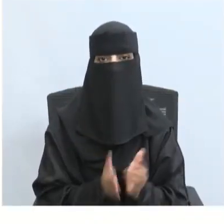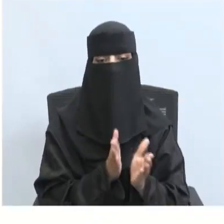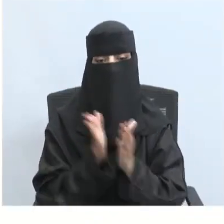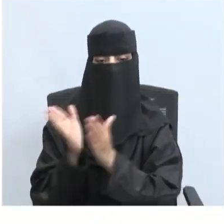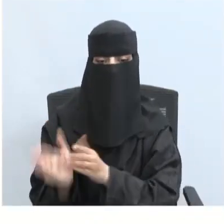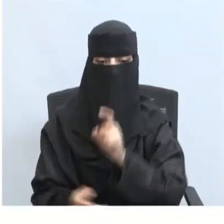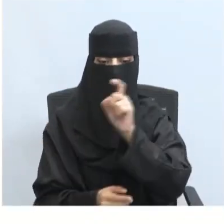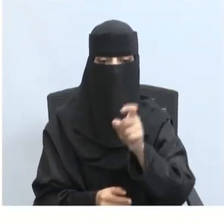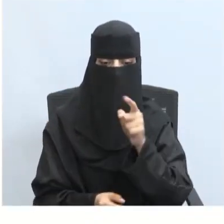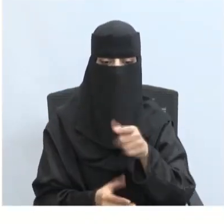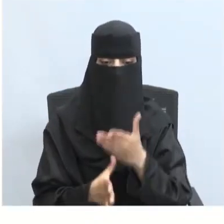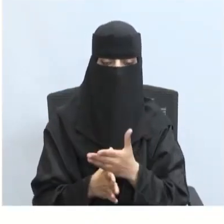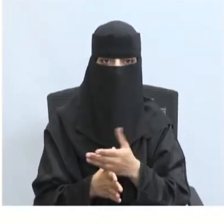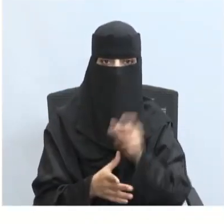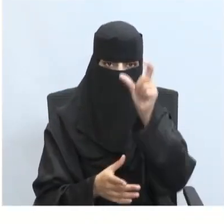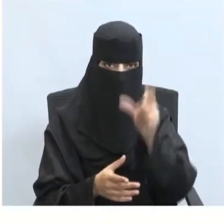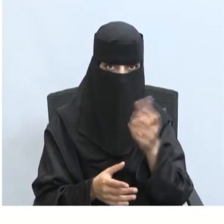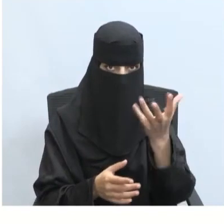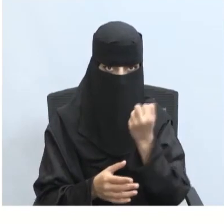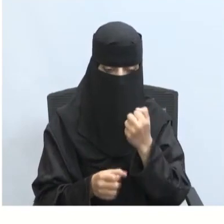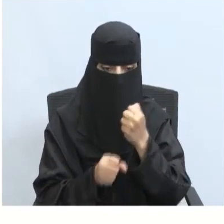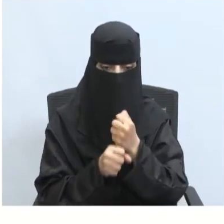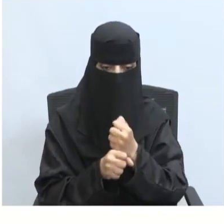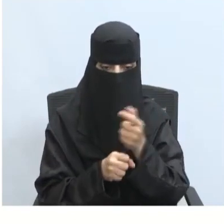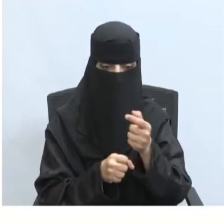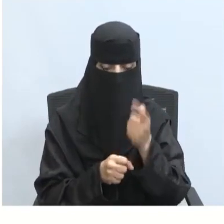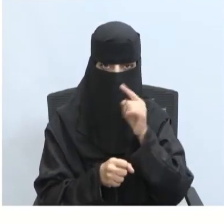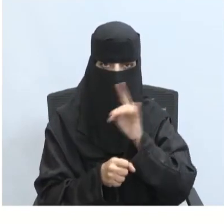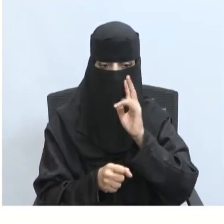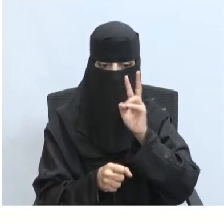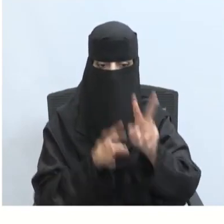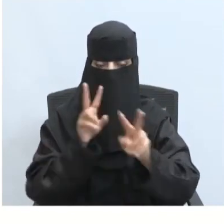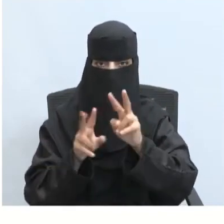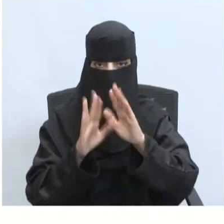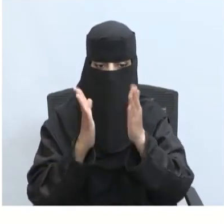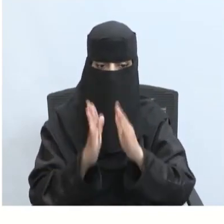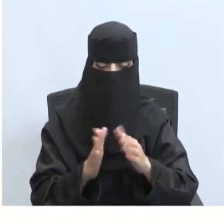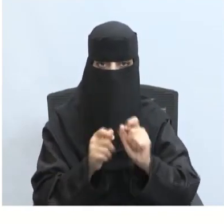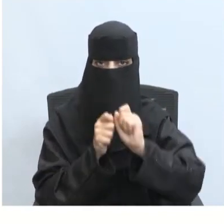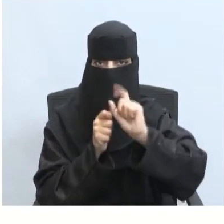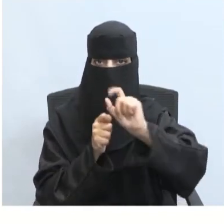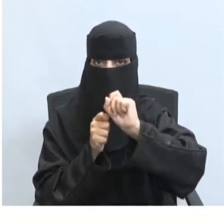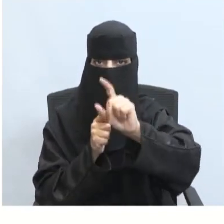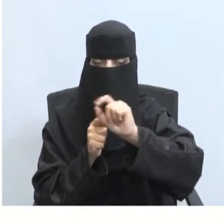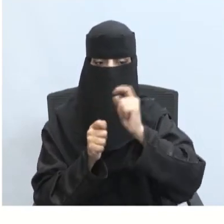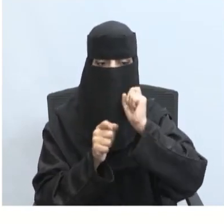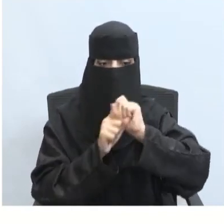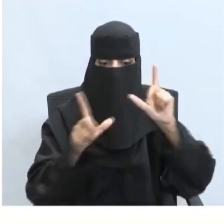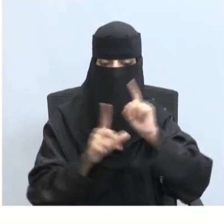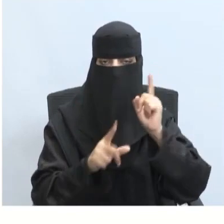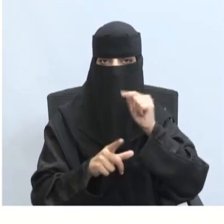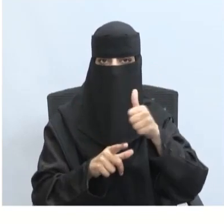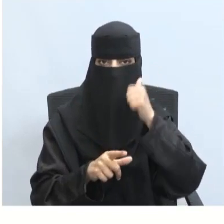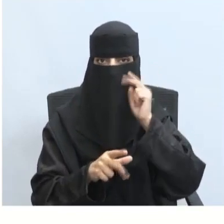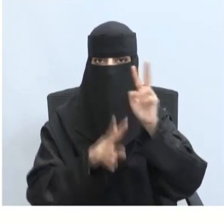النظر يحتاج الشخص الذي لا يستطيع رؤيه الاشياء البعيده بوضوح اذا لا